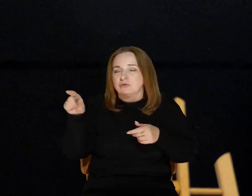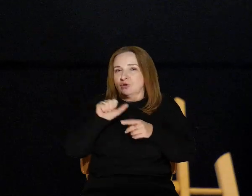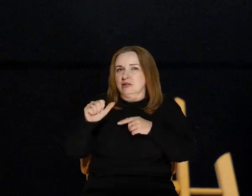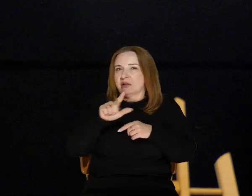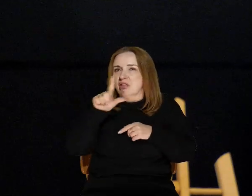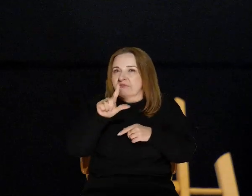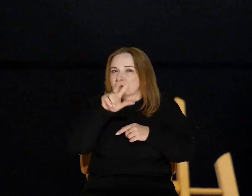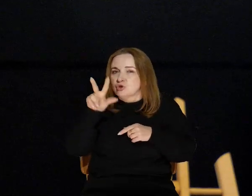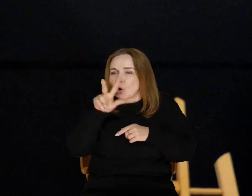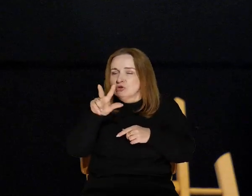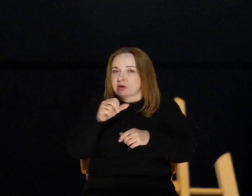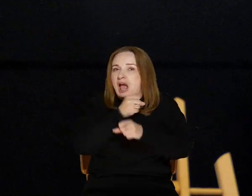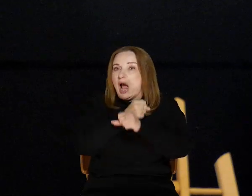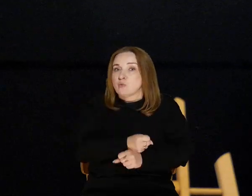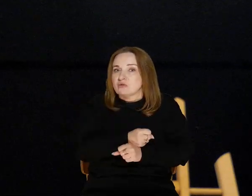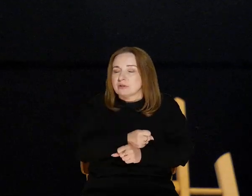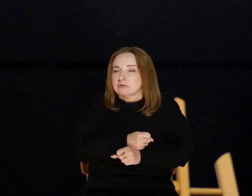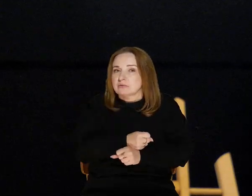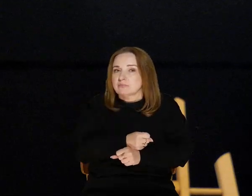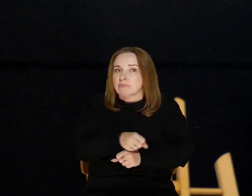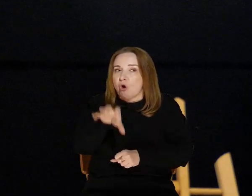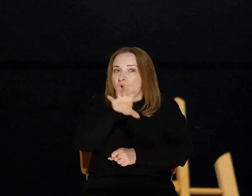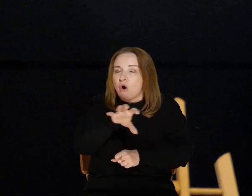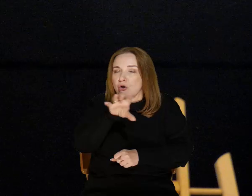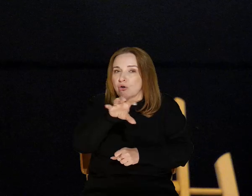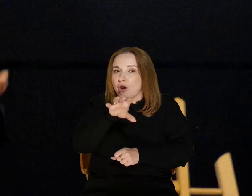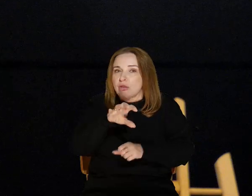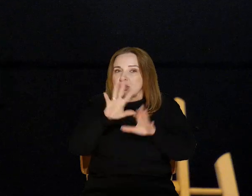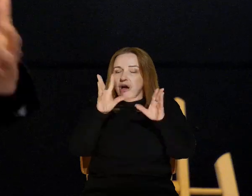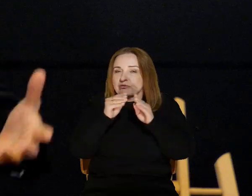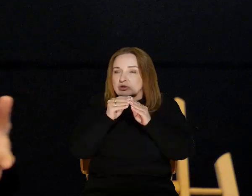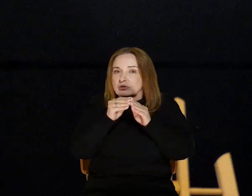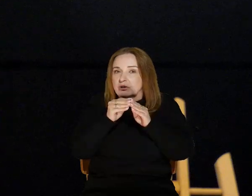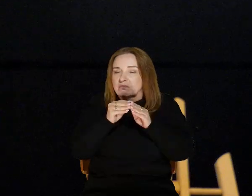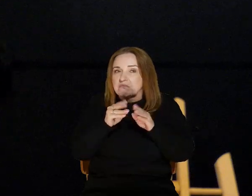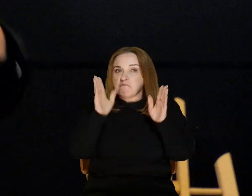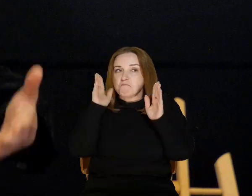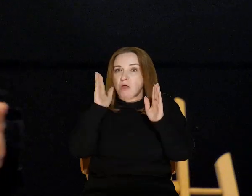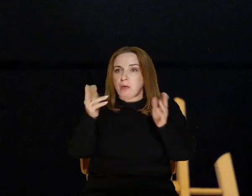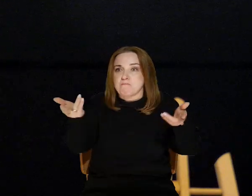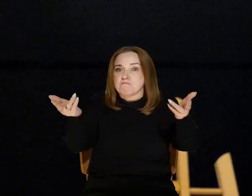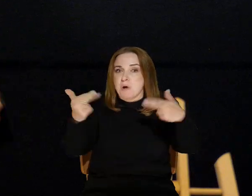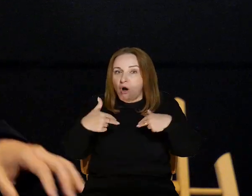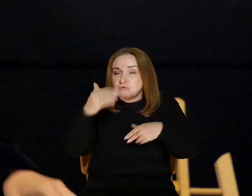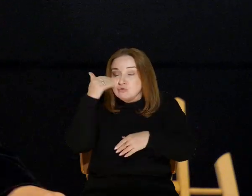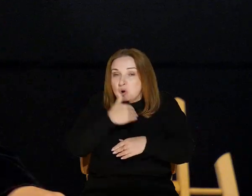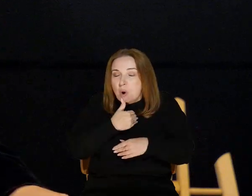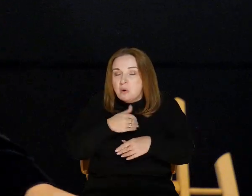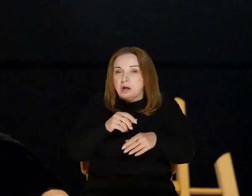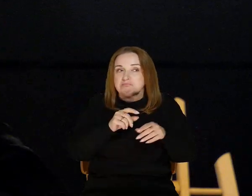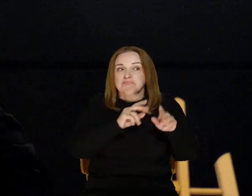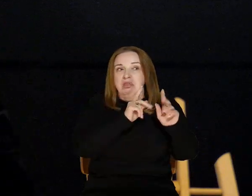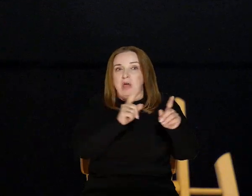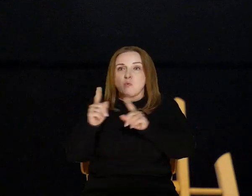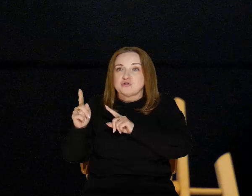Auschwitz. I potem wracają i nauczyciele nie nawiązują do tego, nie pracują z nimi.